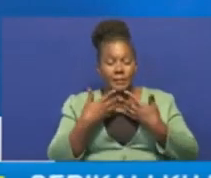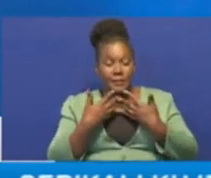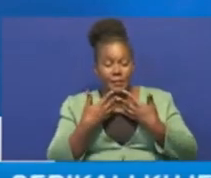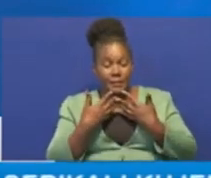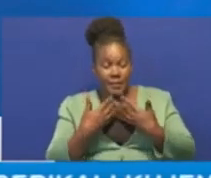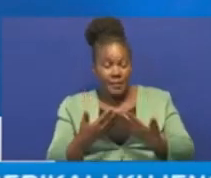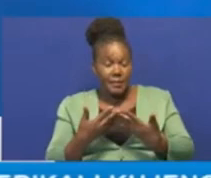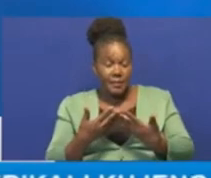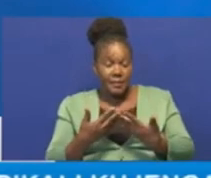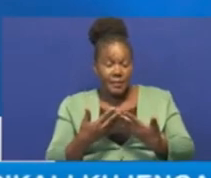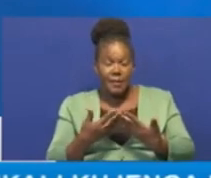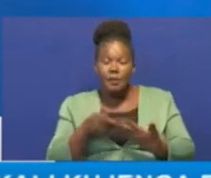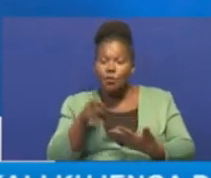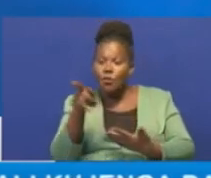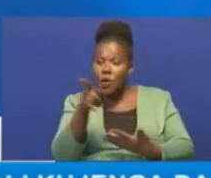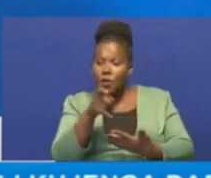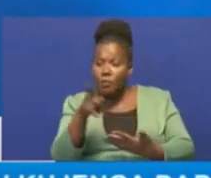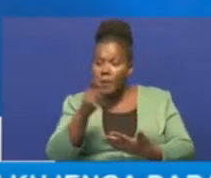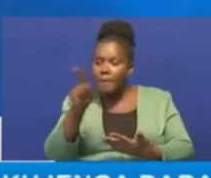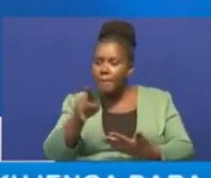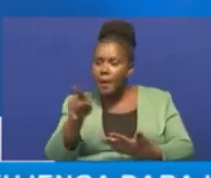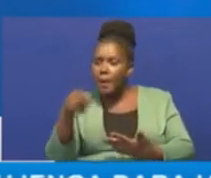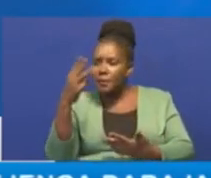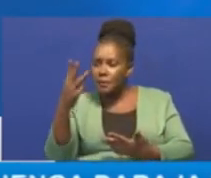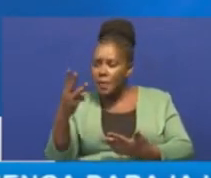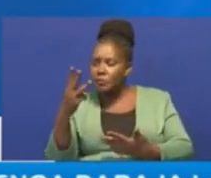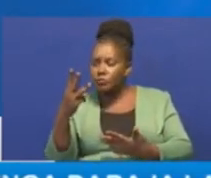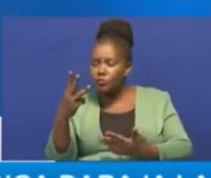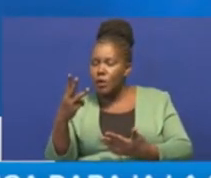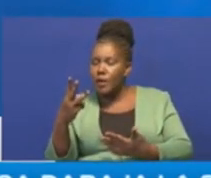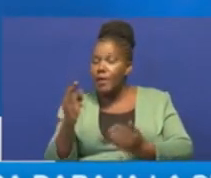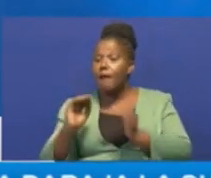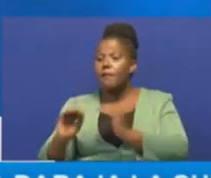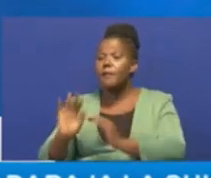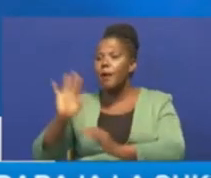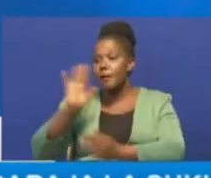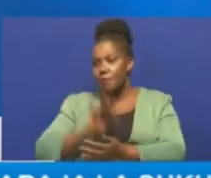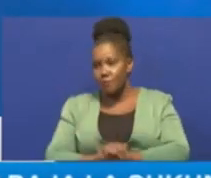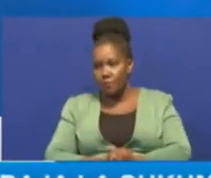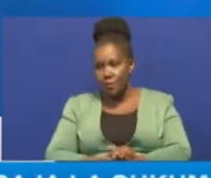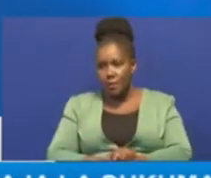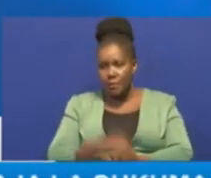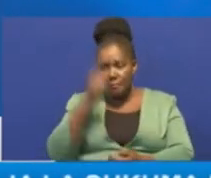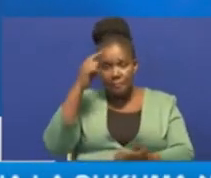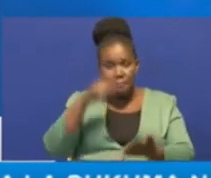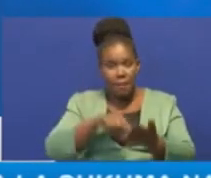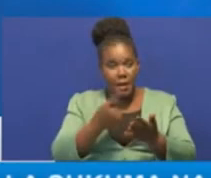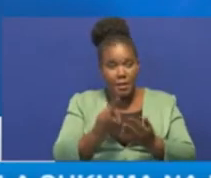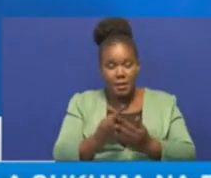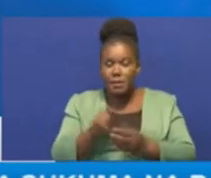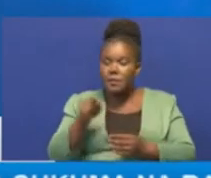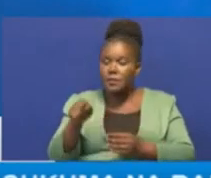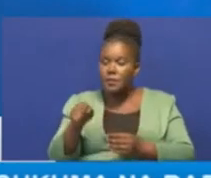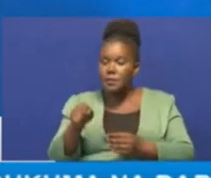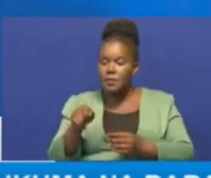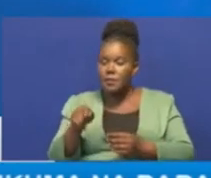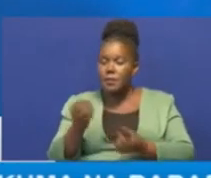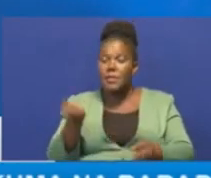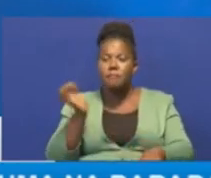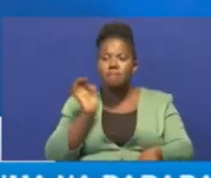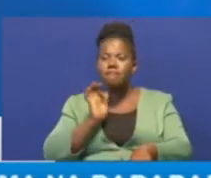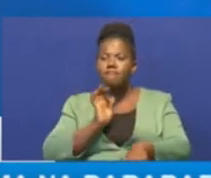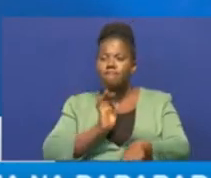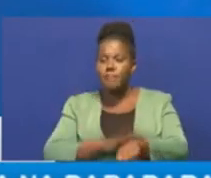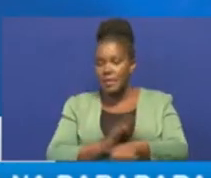mara tatu ya ulichonacho. Kwa hiyo pia una kazi ya kuweka fedha kule. Kwa hiyo kwa namna moja manyingine ile ni kama njia pia ya kufanya nini? Ya